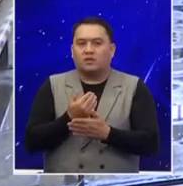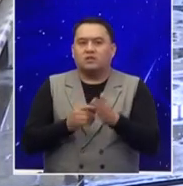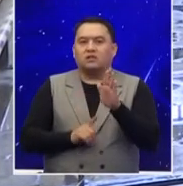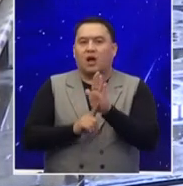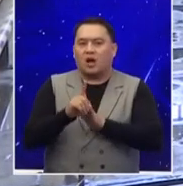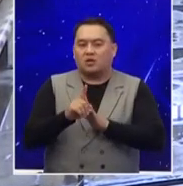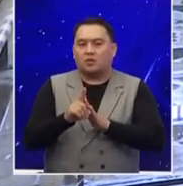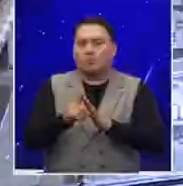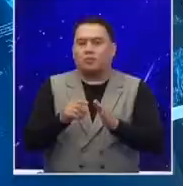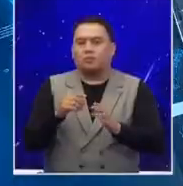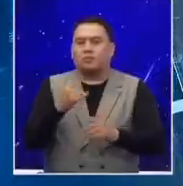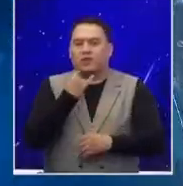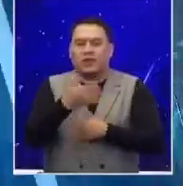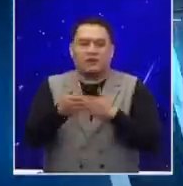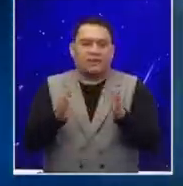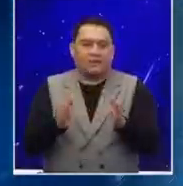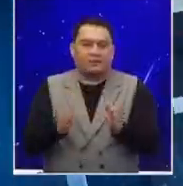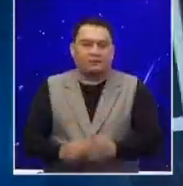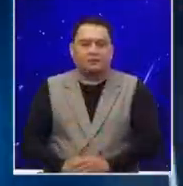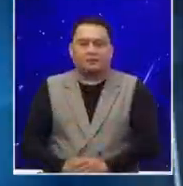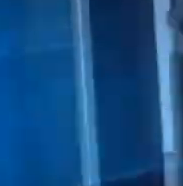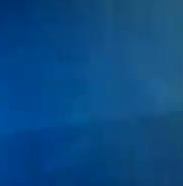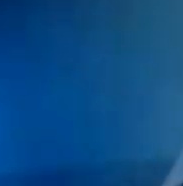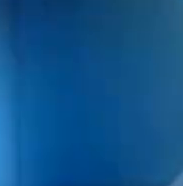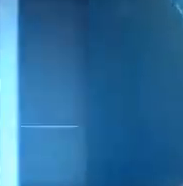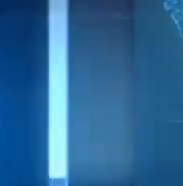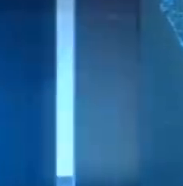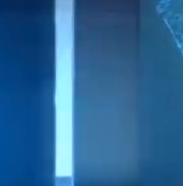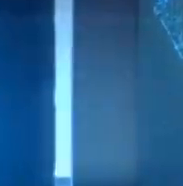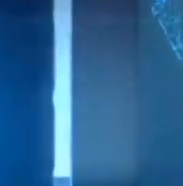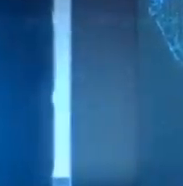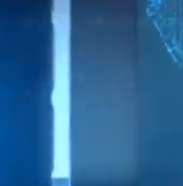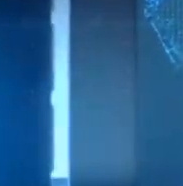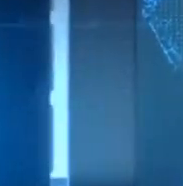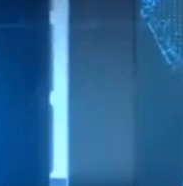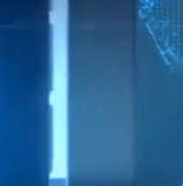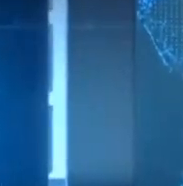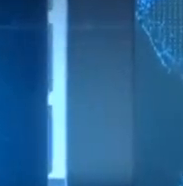стартерных и стационарных батарей. Гульназ Мустафа, Асет Дюйсенбек, телеканал ЖТСУ.